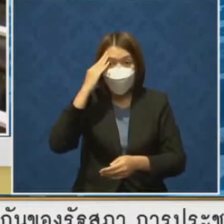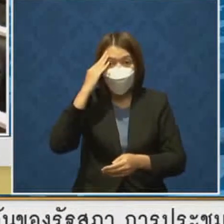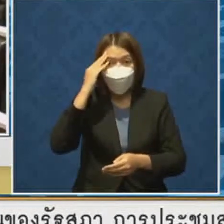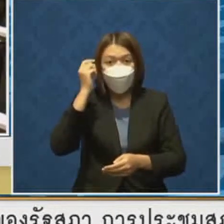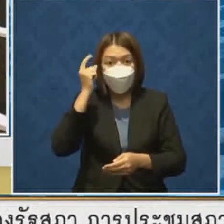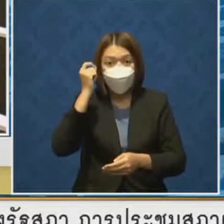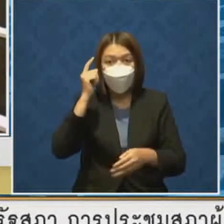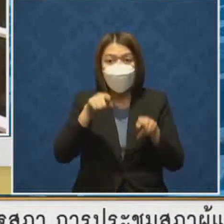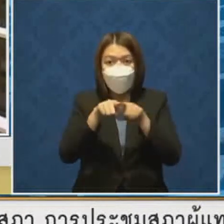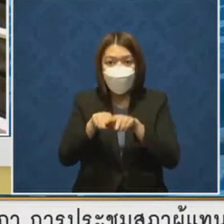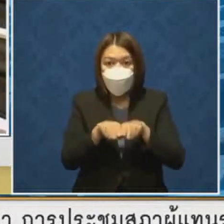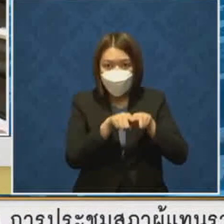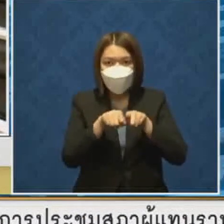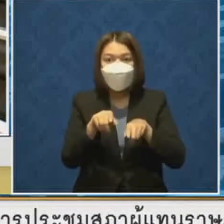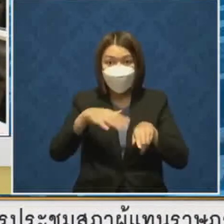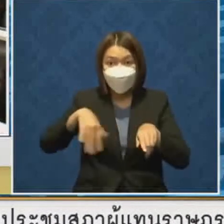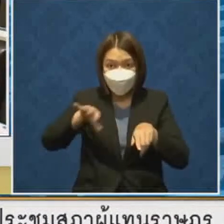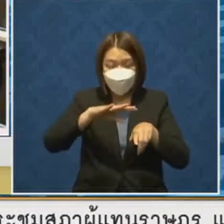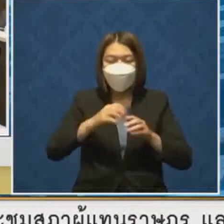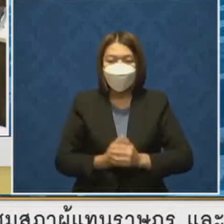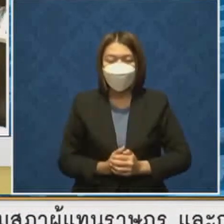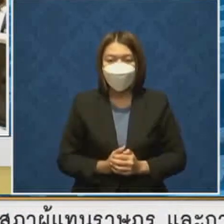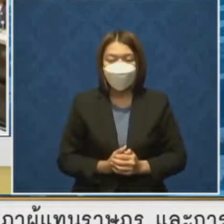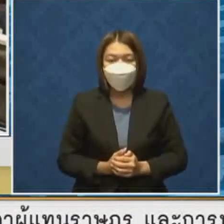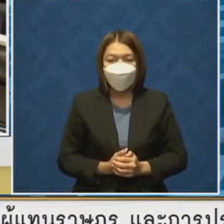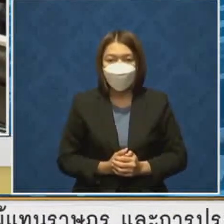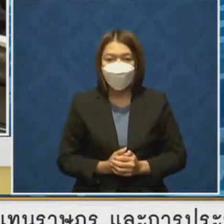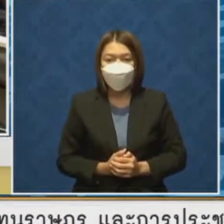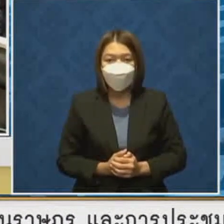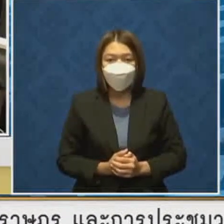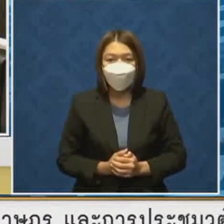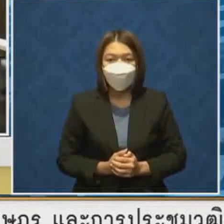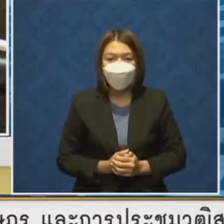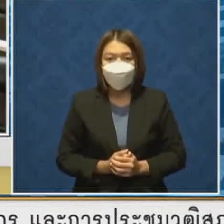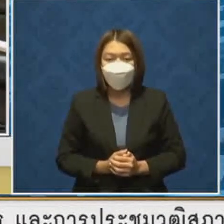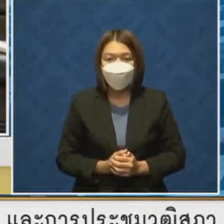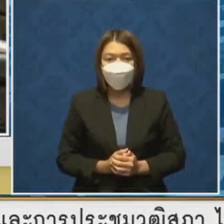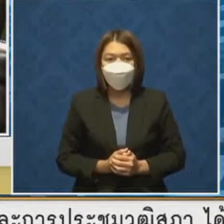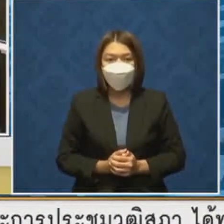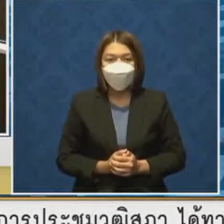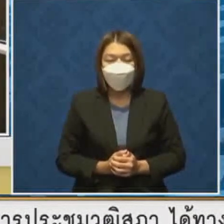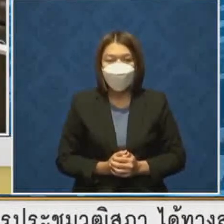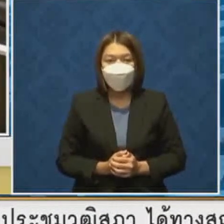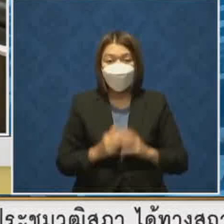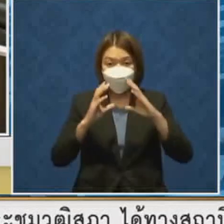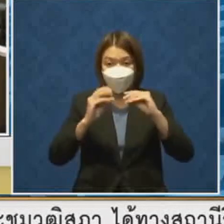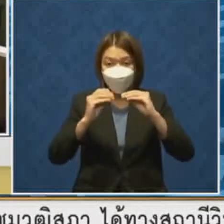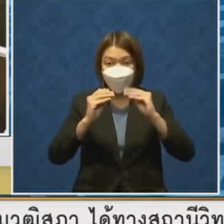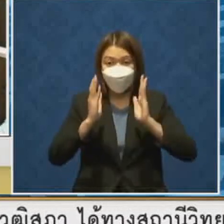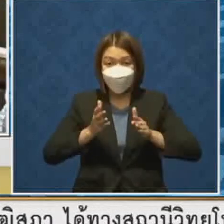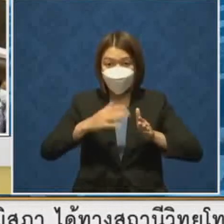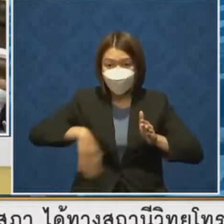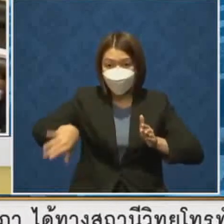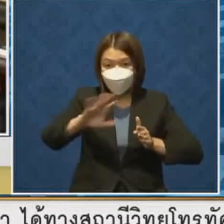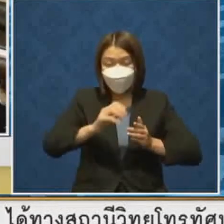ครับ ค่ะ นะเส้นสายที่ลุงใหญ่คนเดียวโดยมีทั้งเครือข่ายของเซนกาเบียนอ